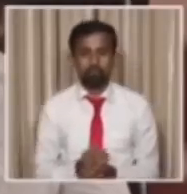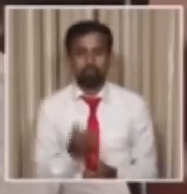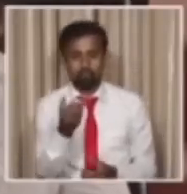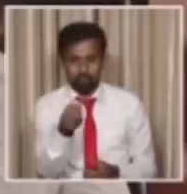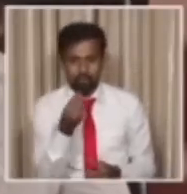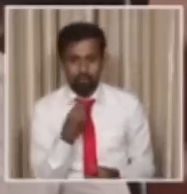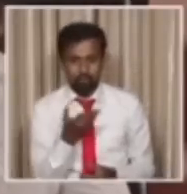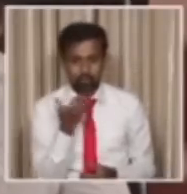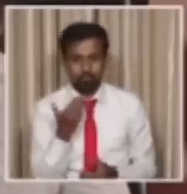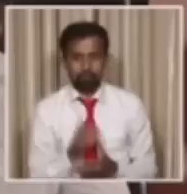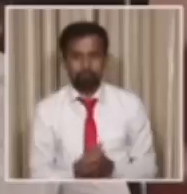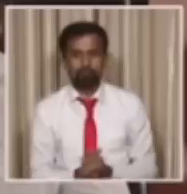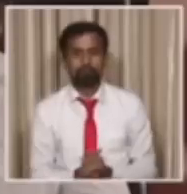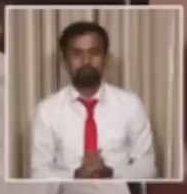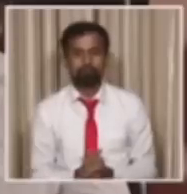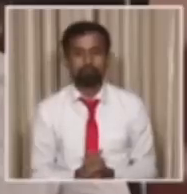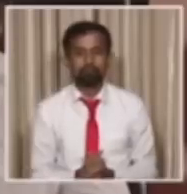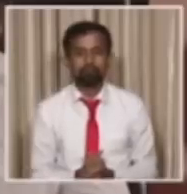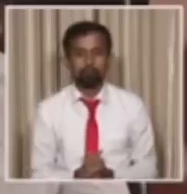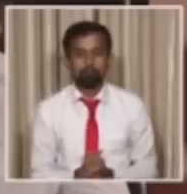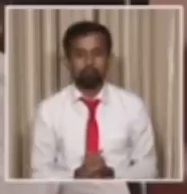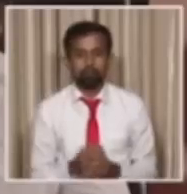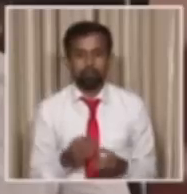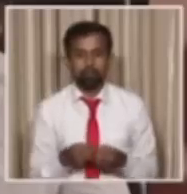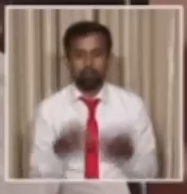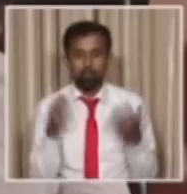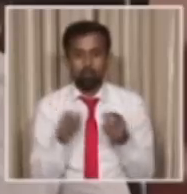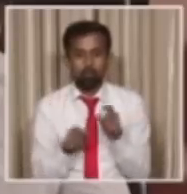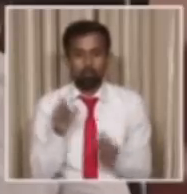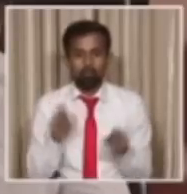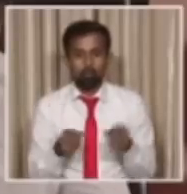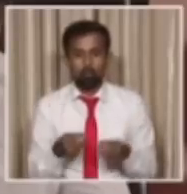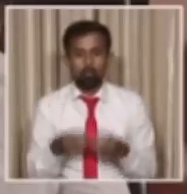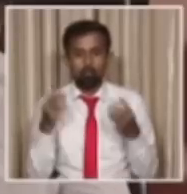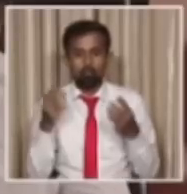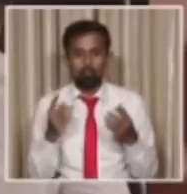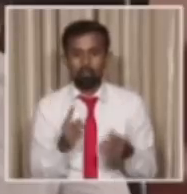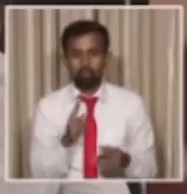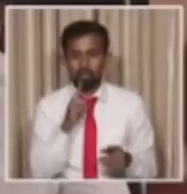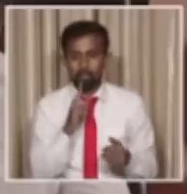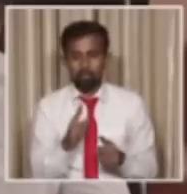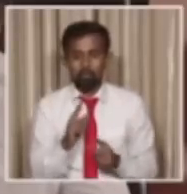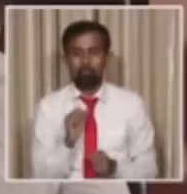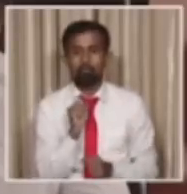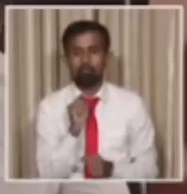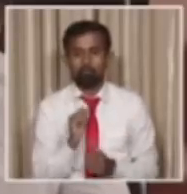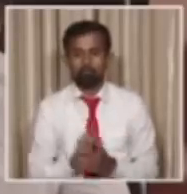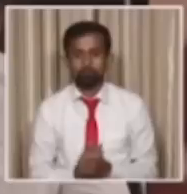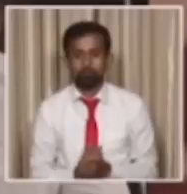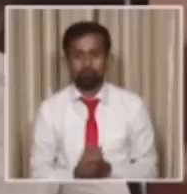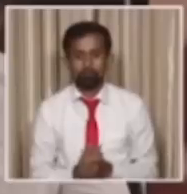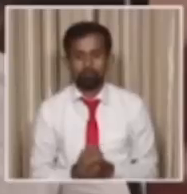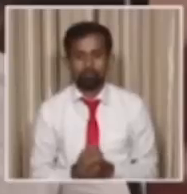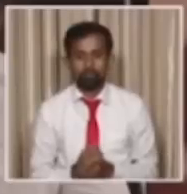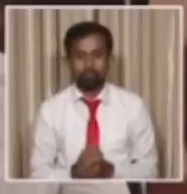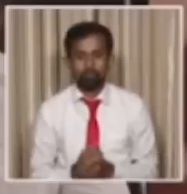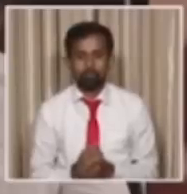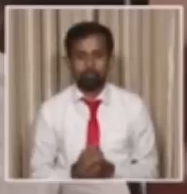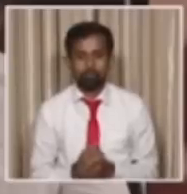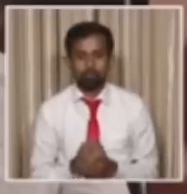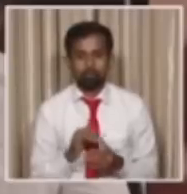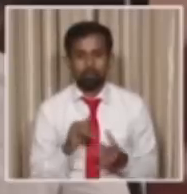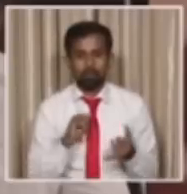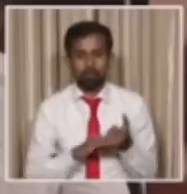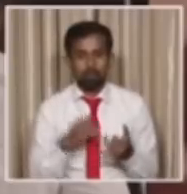මට දැන් අපි බලමු බෝම්බ කරුව මෙම ප්‍රහාරය ගැන කියපු දේ මොනවද කියලා දැන් අපි ගත්තොත්